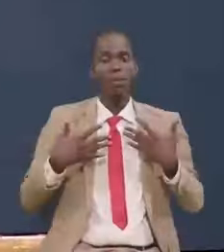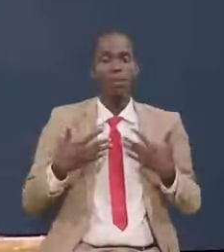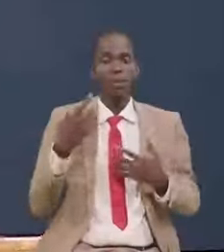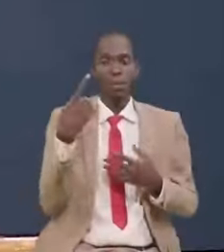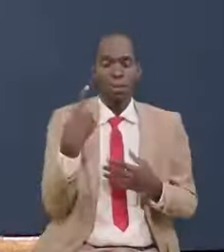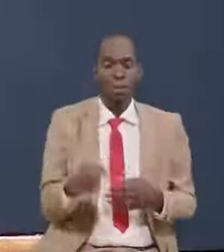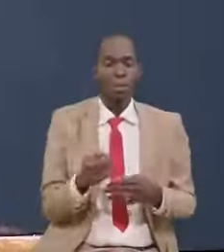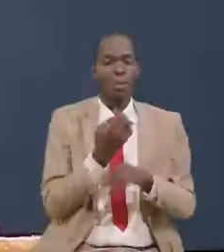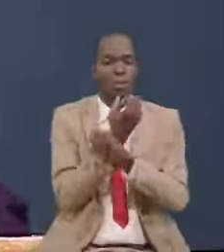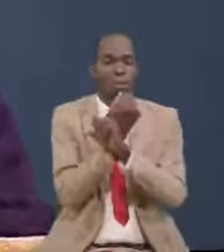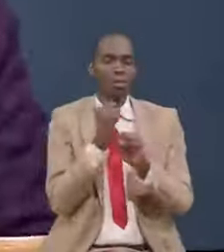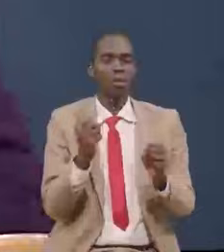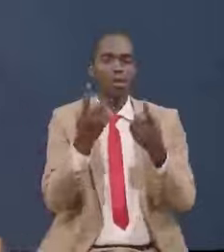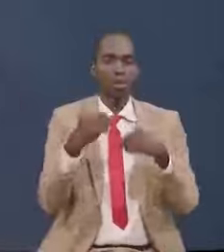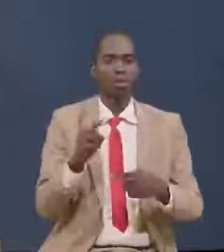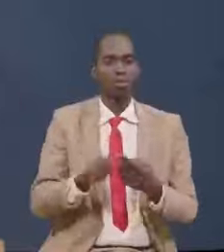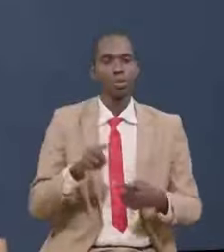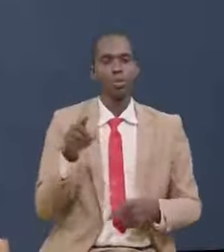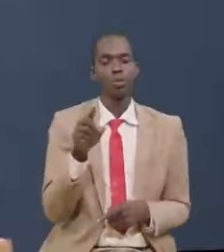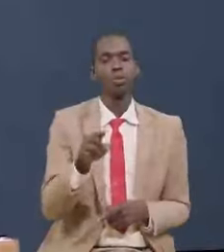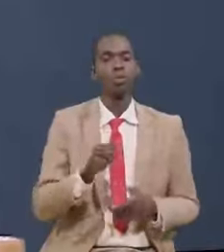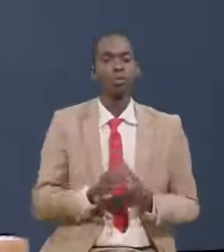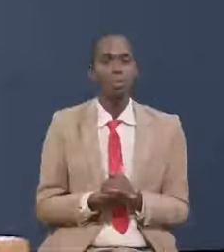alors la rédemption te parviendra.